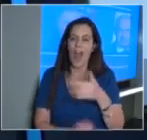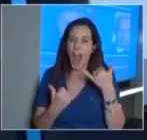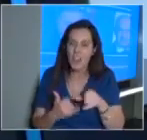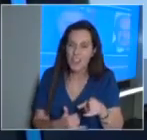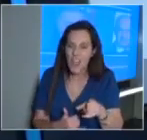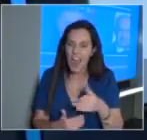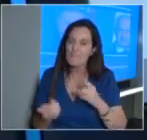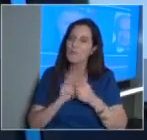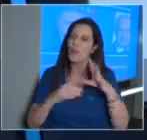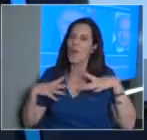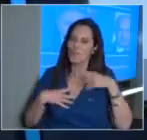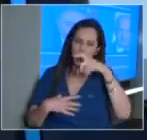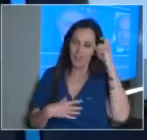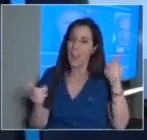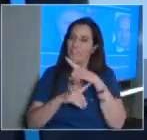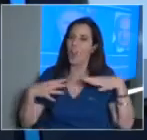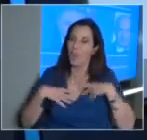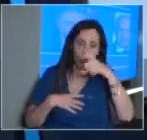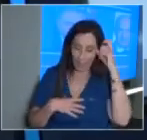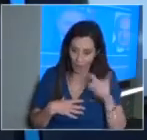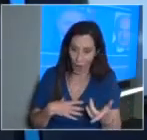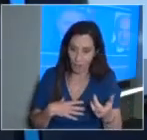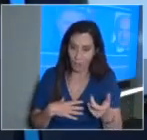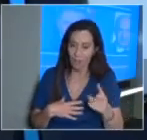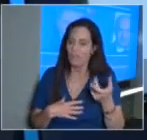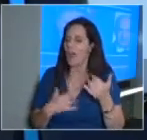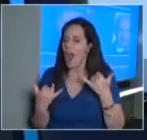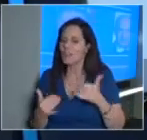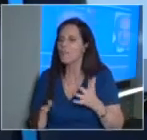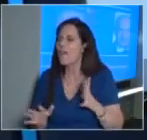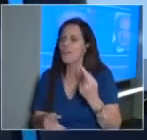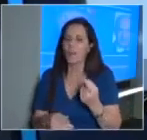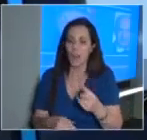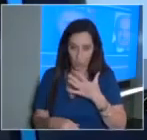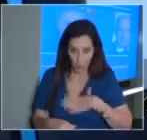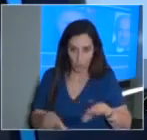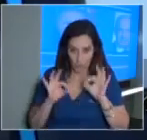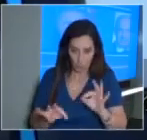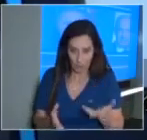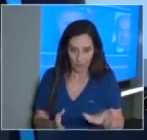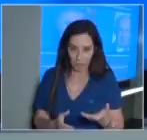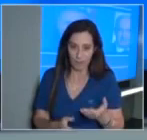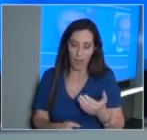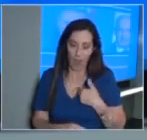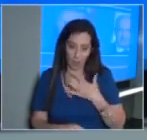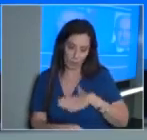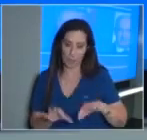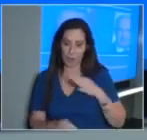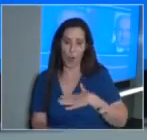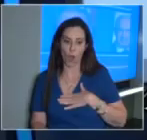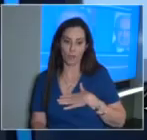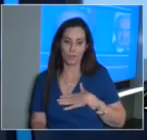עכשיו לבטל חופשות, רגע, לבטל חופשות, נכון, לדאוג עכשיו איפה כל אחד, אתם רוצים בחירות באמת? אני אישית רוצה